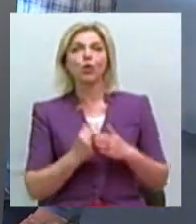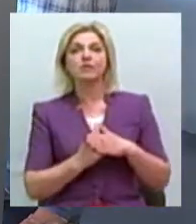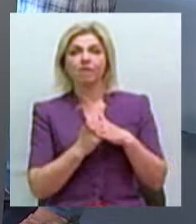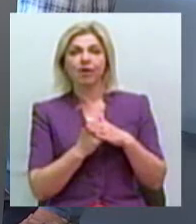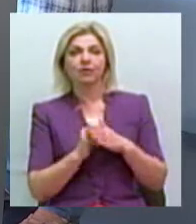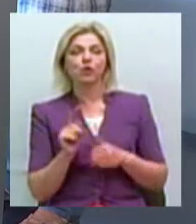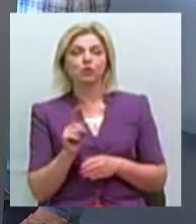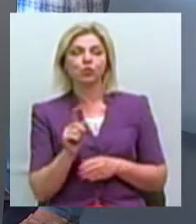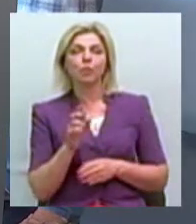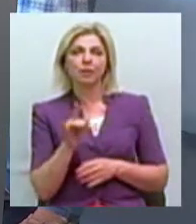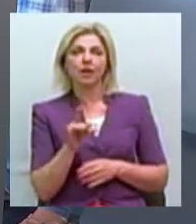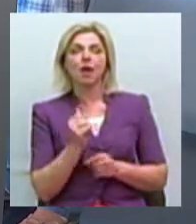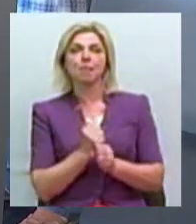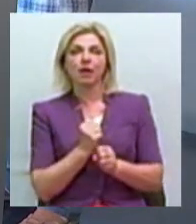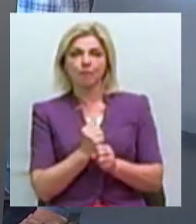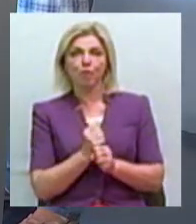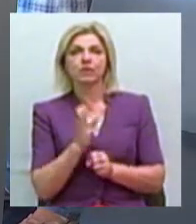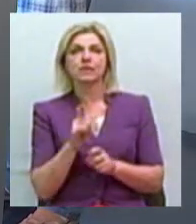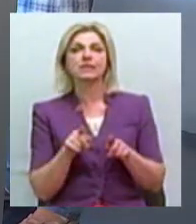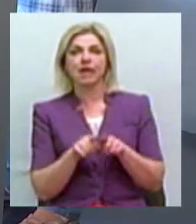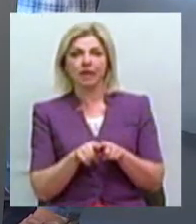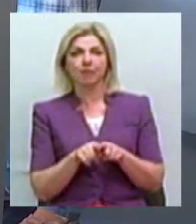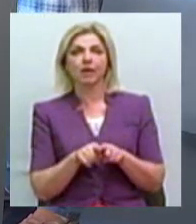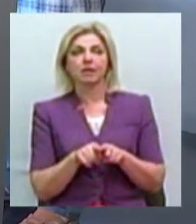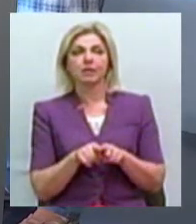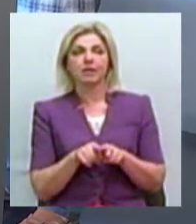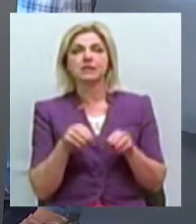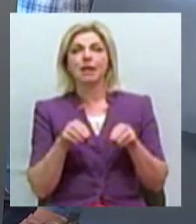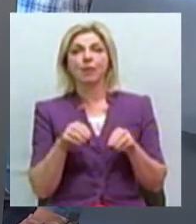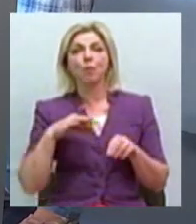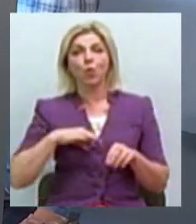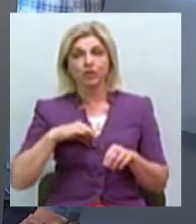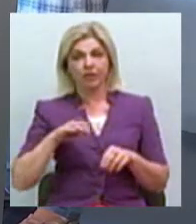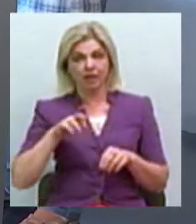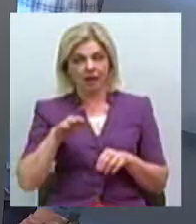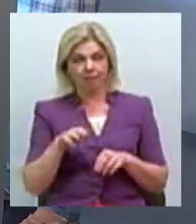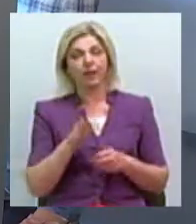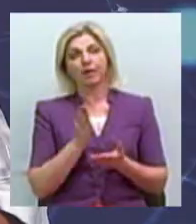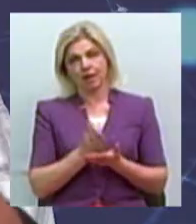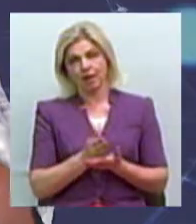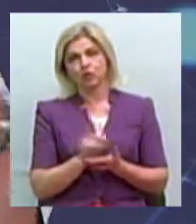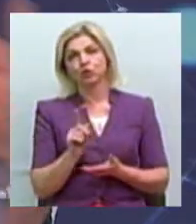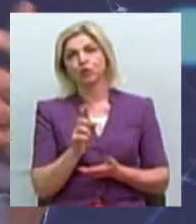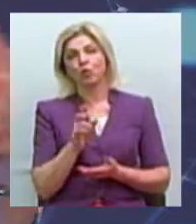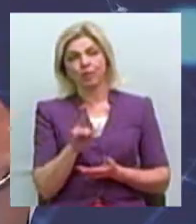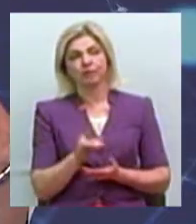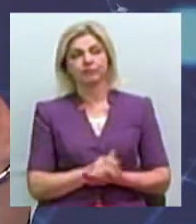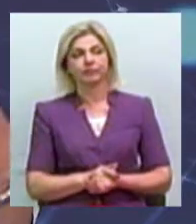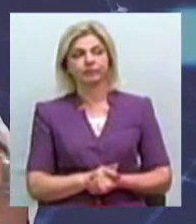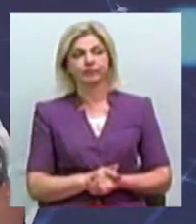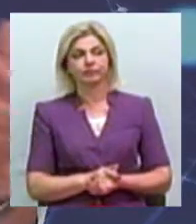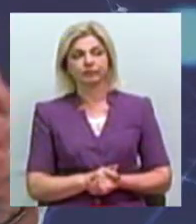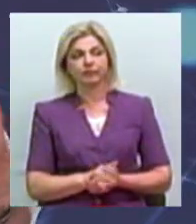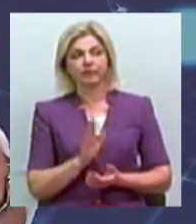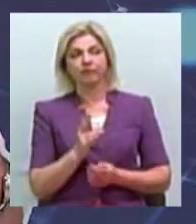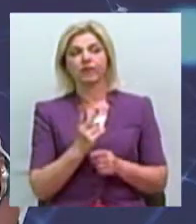чтобы поработать с таким землепользователем, есть. К тому, чтобы где-то в